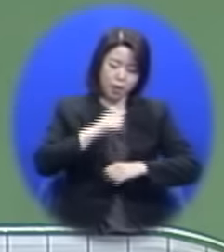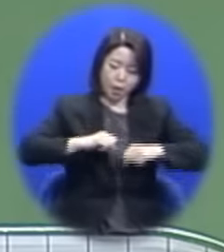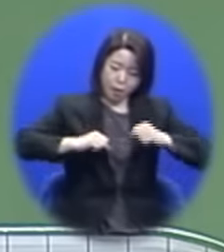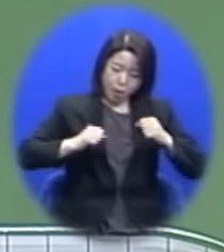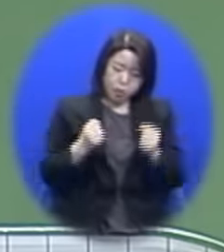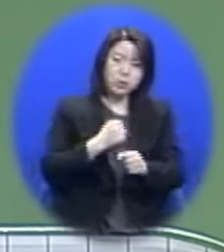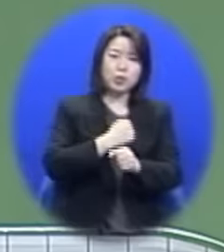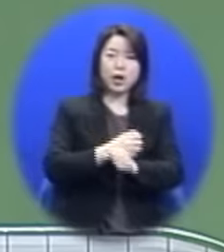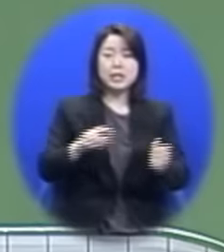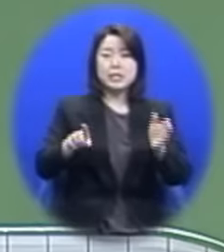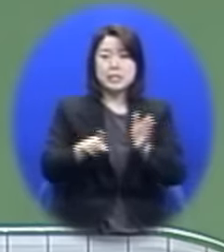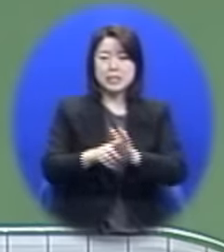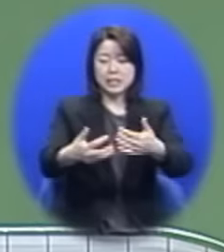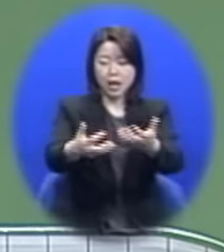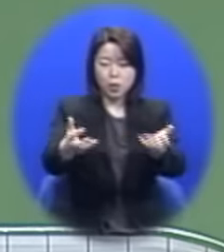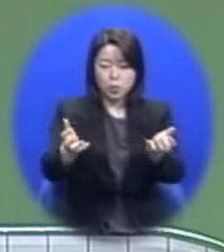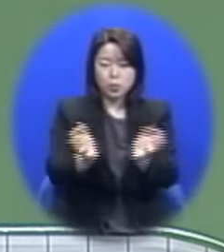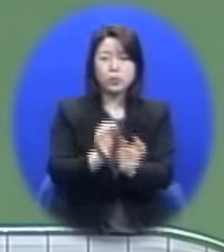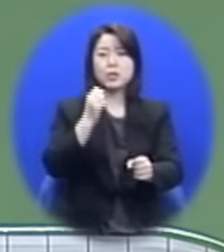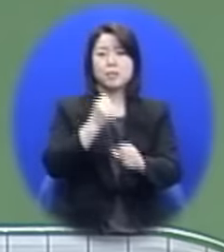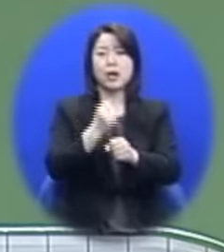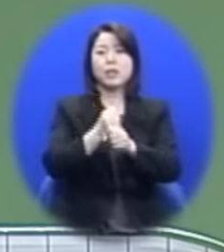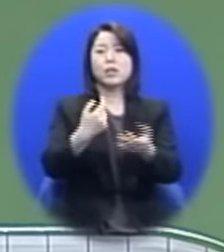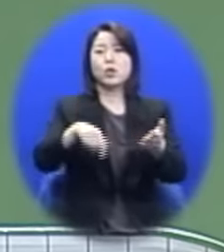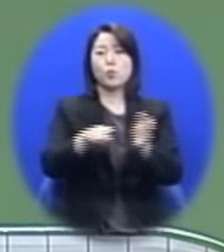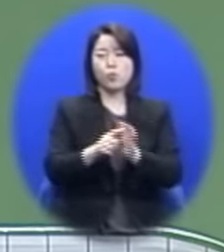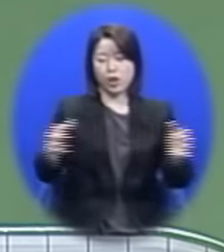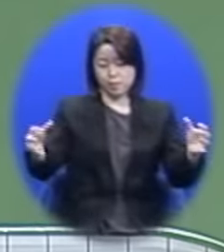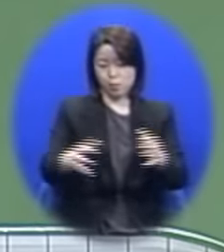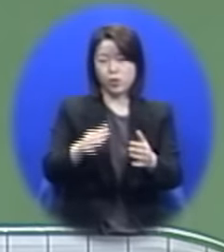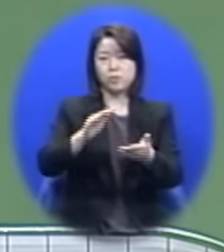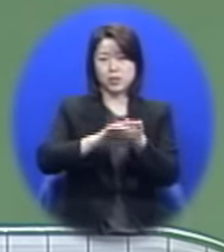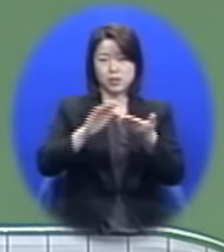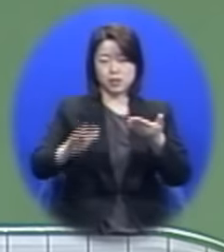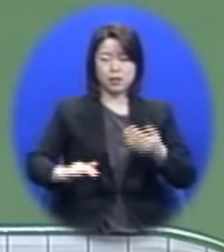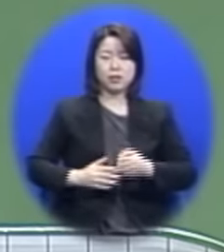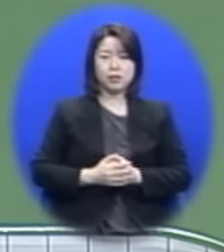복종하는 신앙 공동체를 세우자고 우리가 이렇게 모인 거예요.